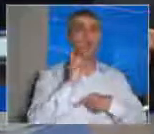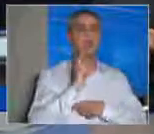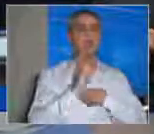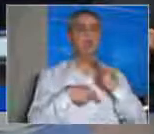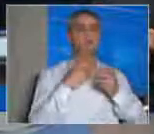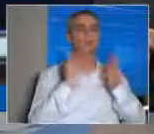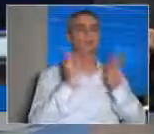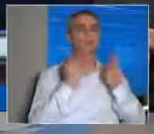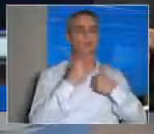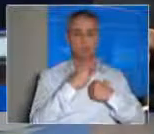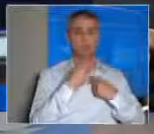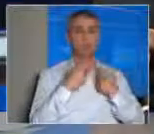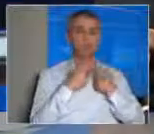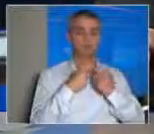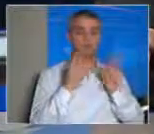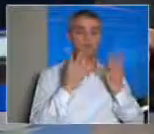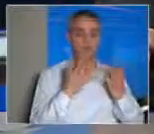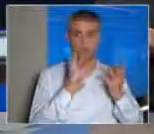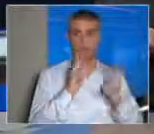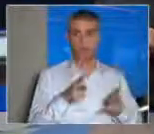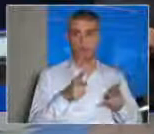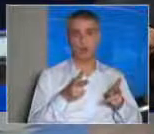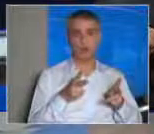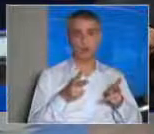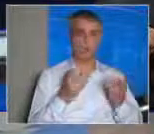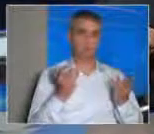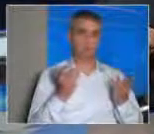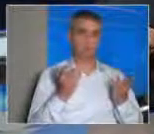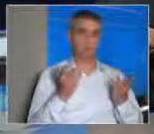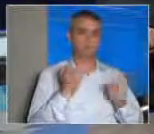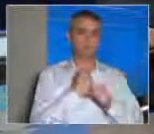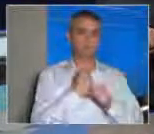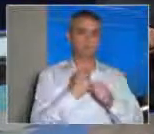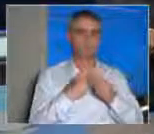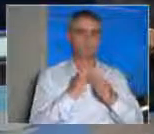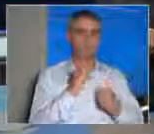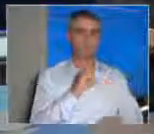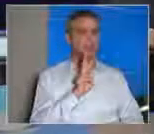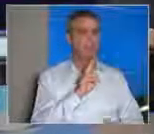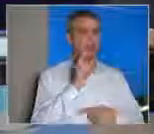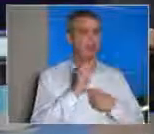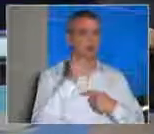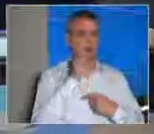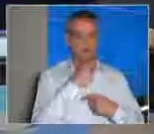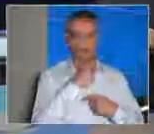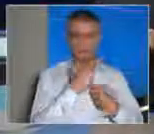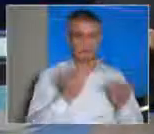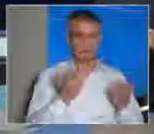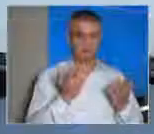המסורתית, המקורית, שותפות טבעיות שכן יכולות להיות בעבודה משותפת. מה זה כחול לבן המסורתית המקורית?